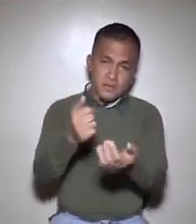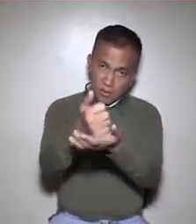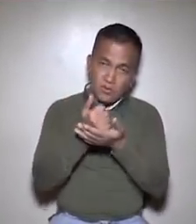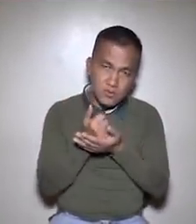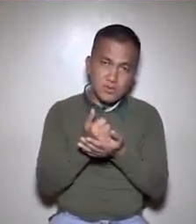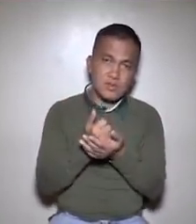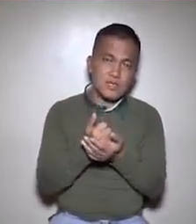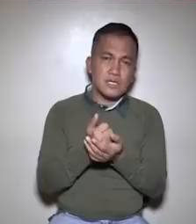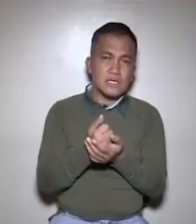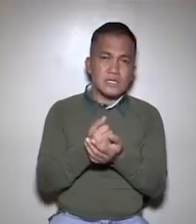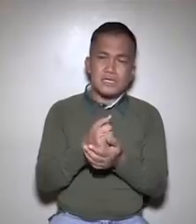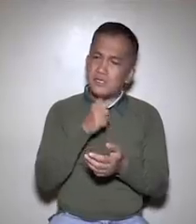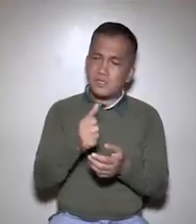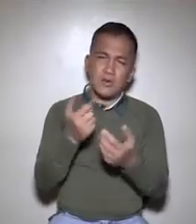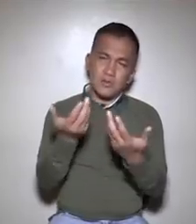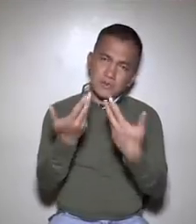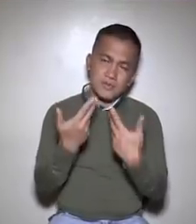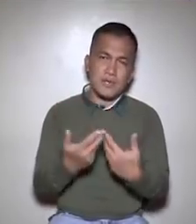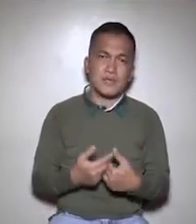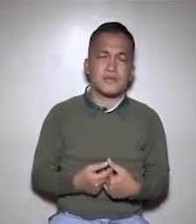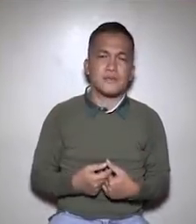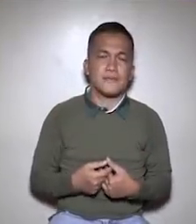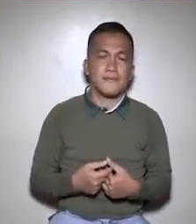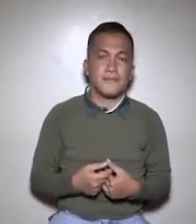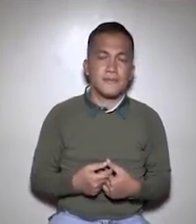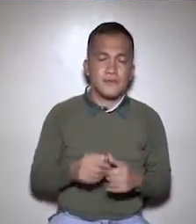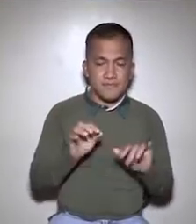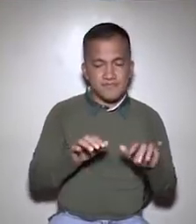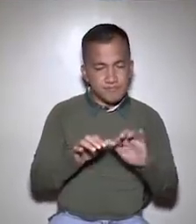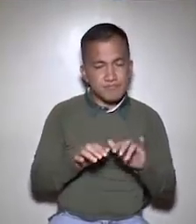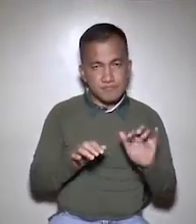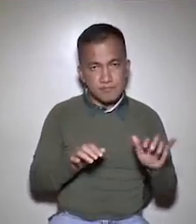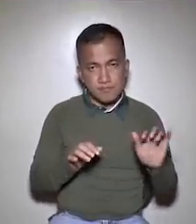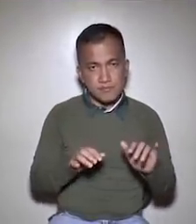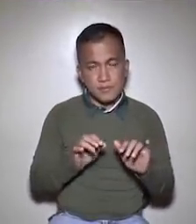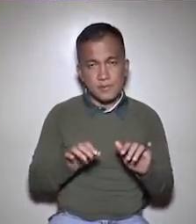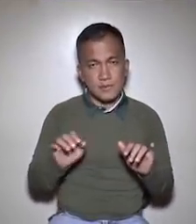niyo po ako. Hindi niyo po ako pinababayaan.